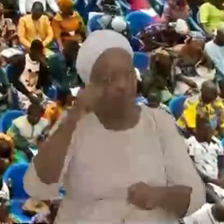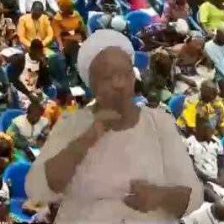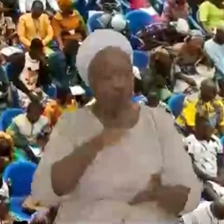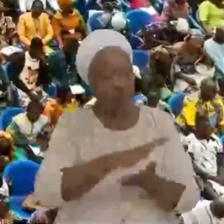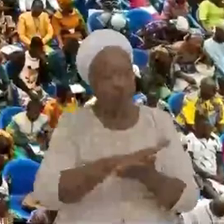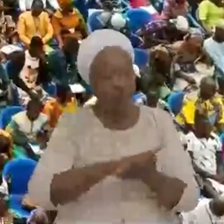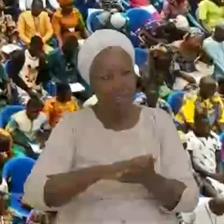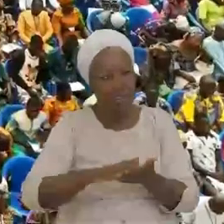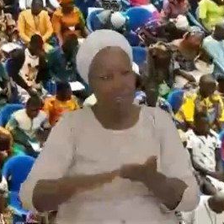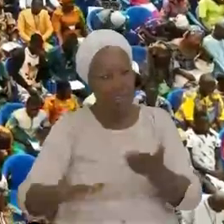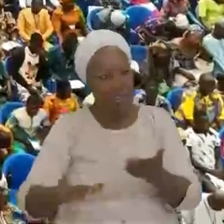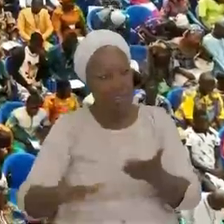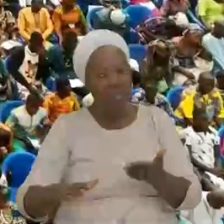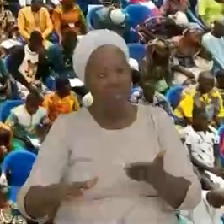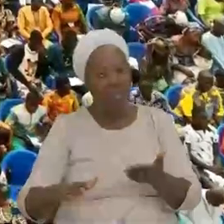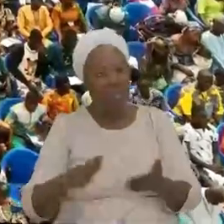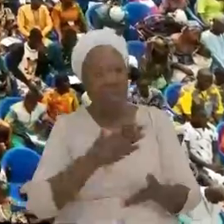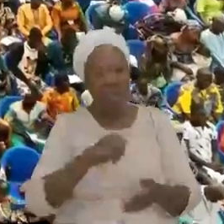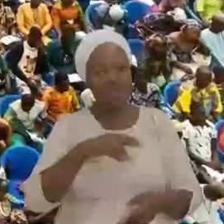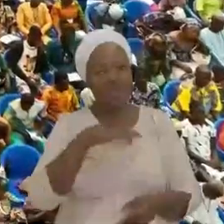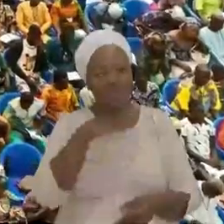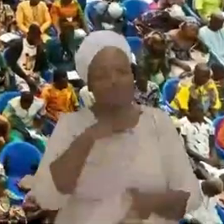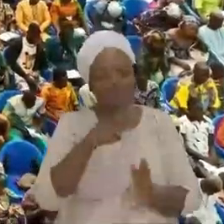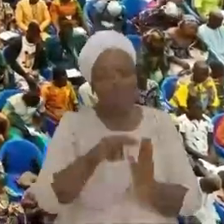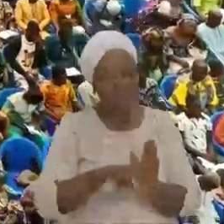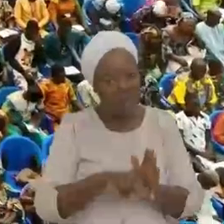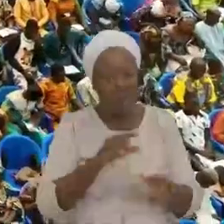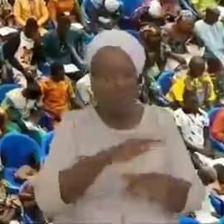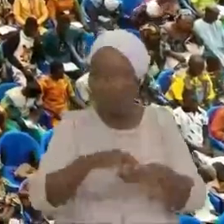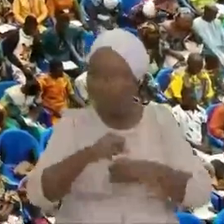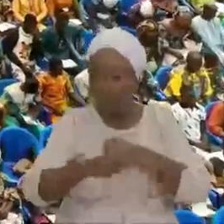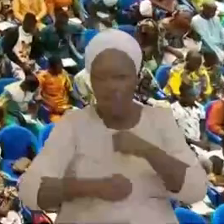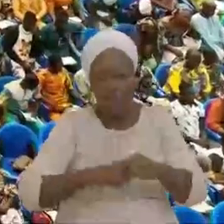Ne souffre pas pour l'impureté, la souillure.